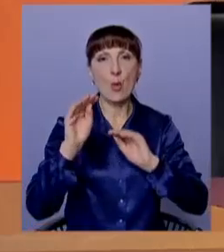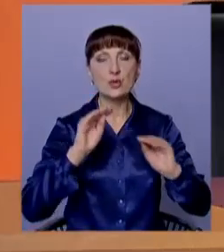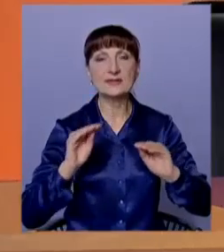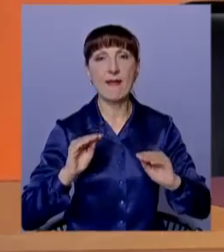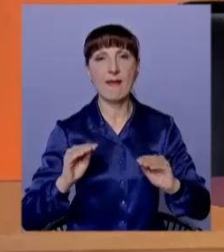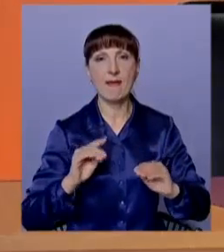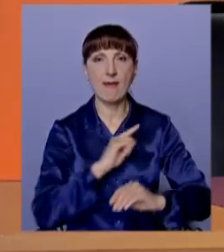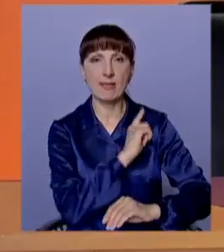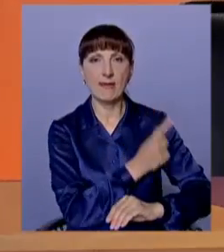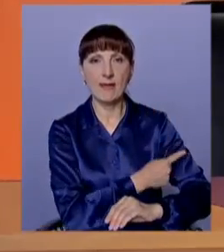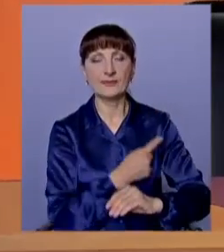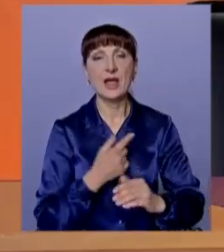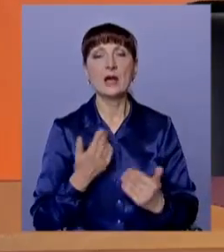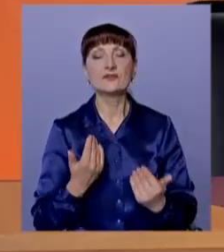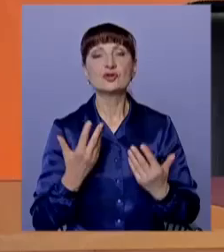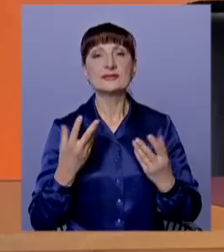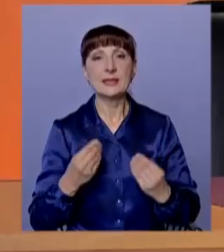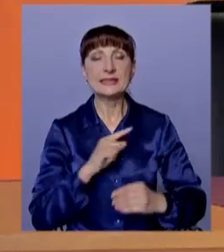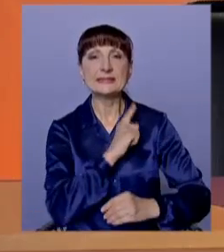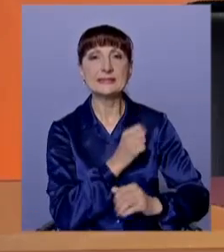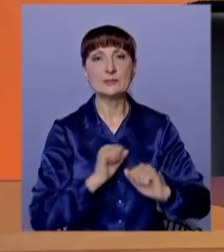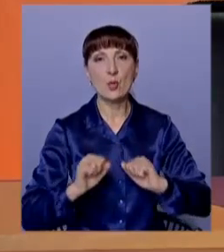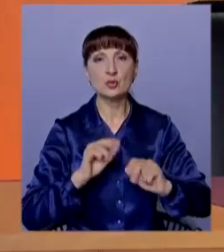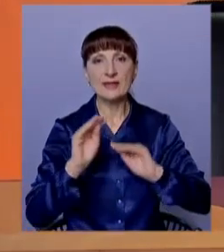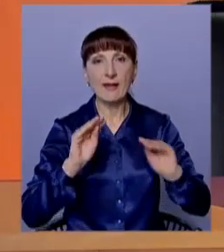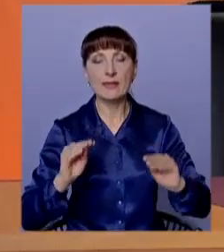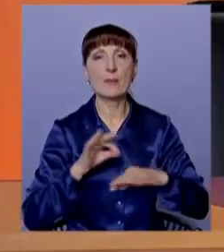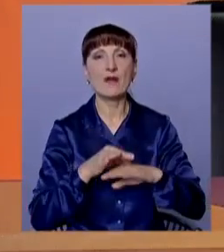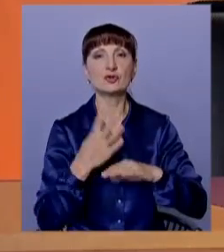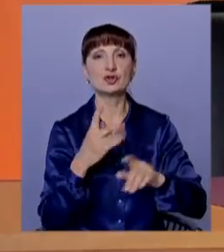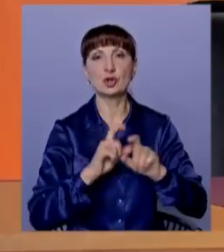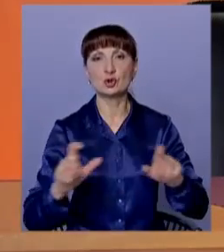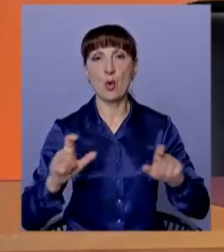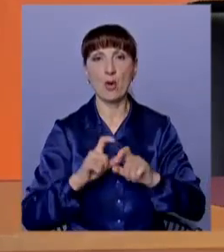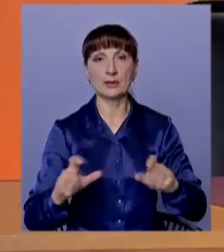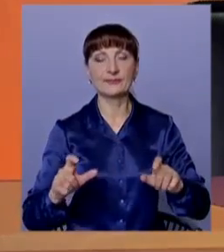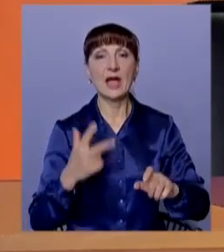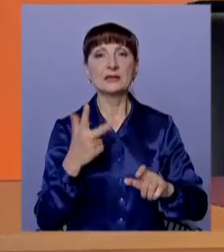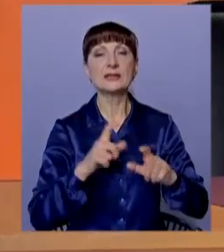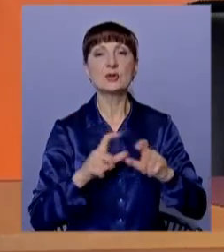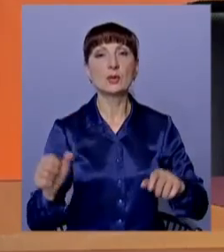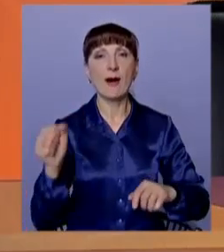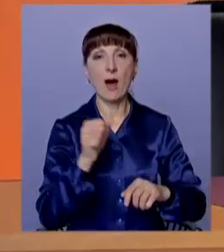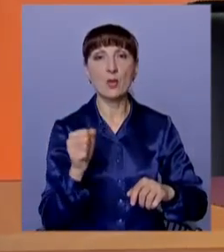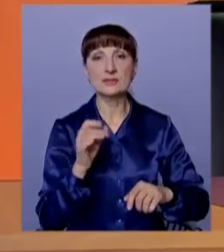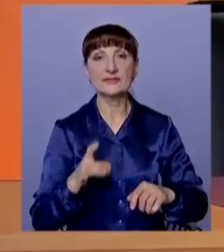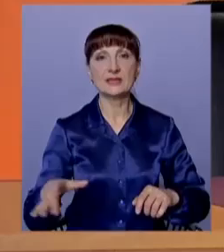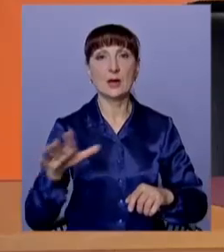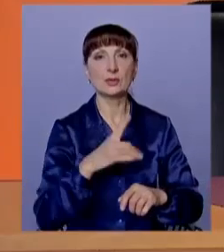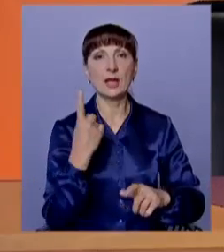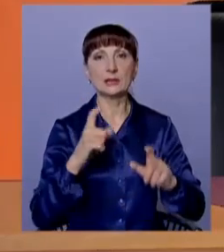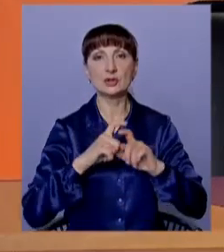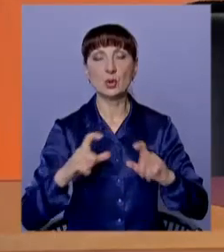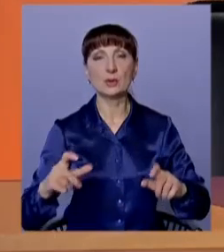настоящее время сейсмоусиление с капитальным ремонтом проводится в 4 школах. Это вот три школы Аузовского района и одна